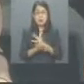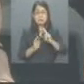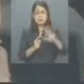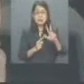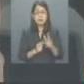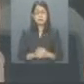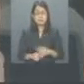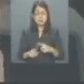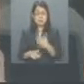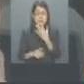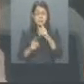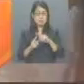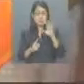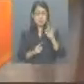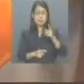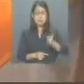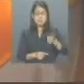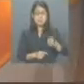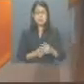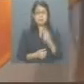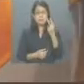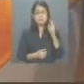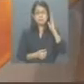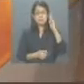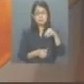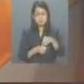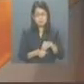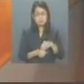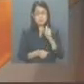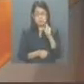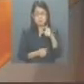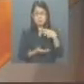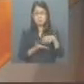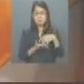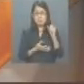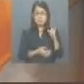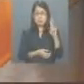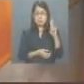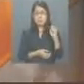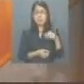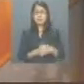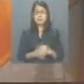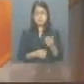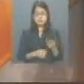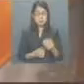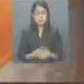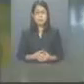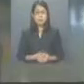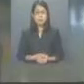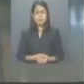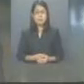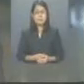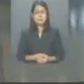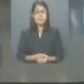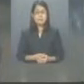มนี้ติดตามจากคุณอนุชาคำดวงนะคะรายงานสดจากรัฐสภาค่ะคุณอนุชาเชิญค่ะ ครับคุณสิริมาครับเท่